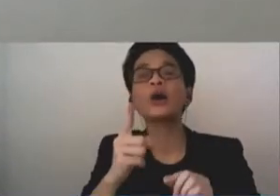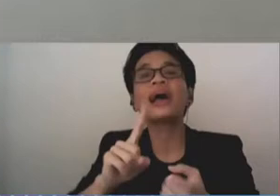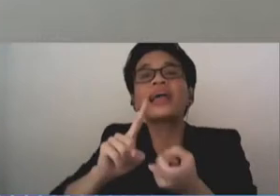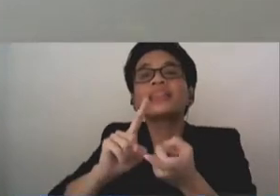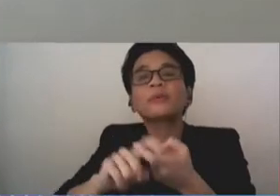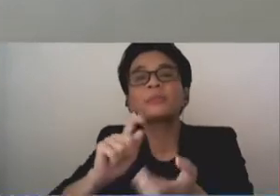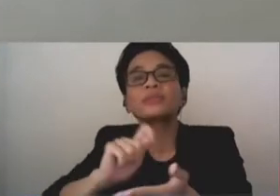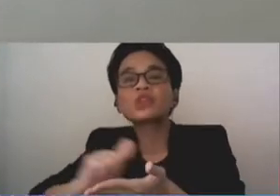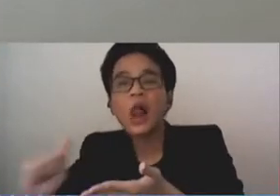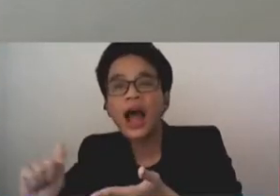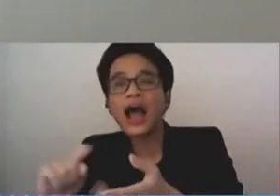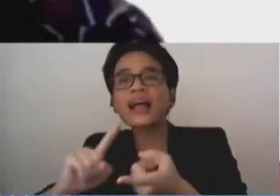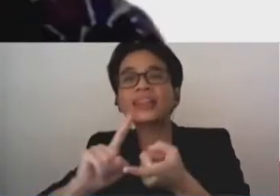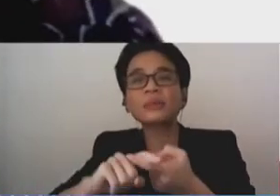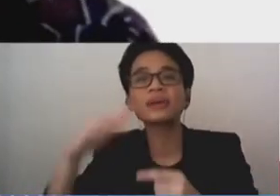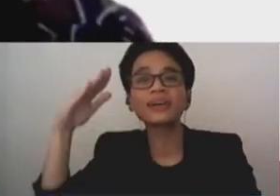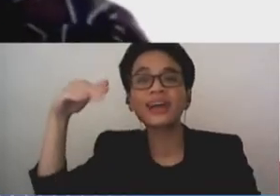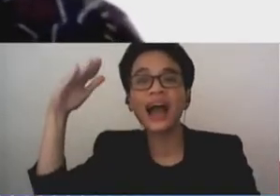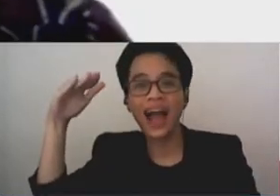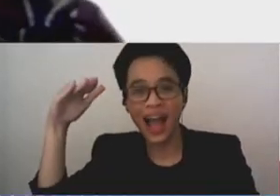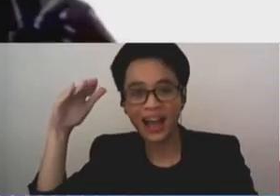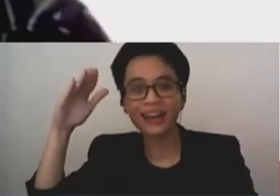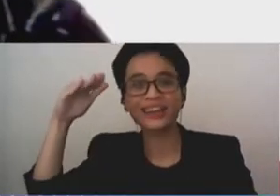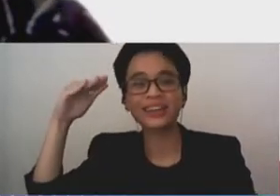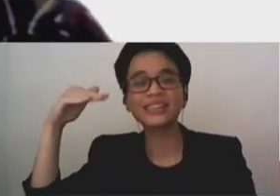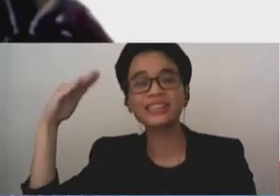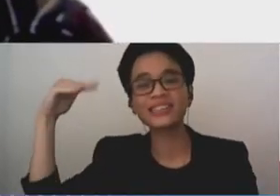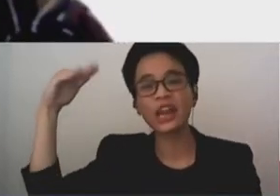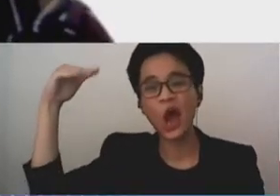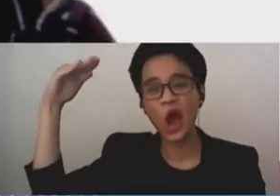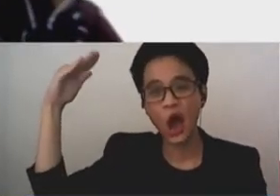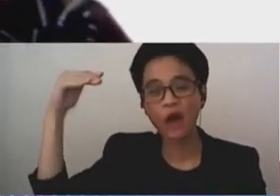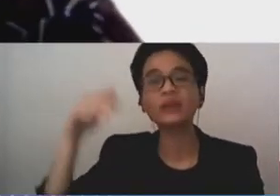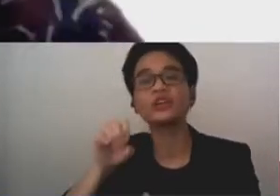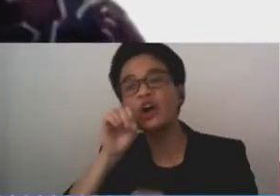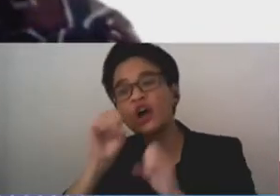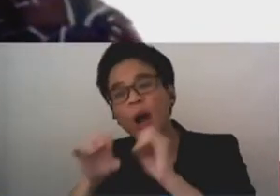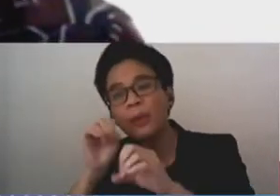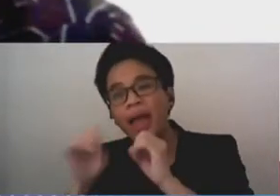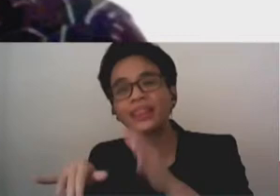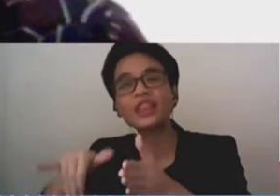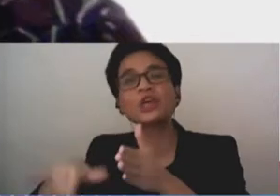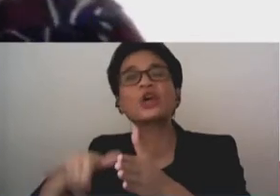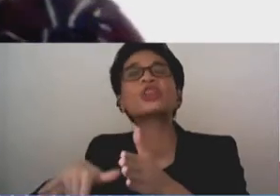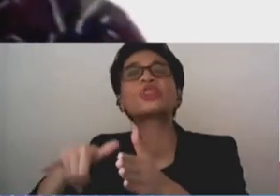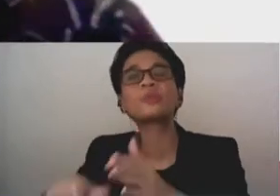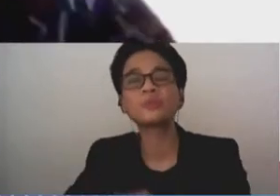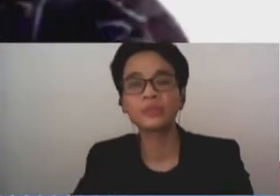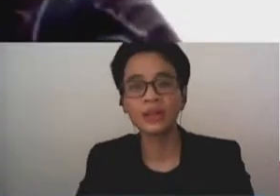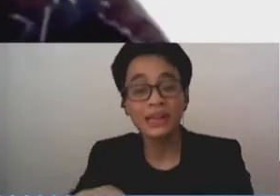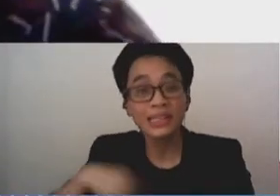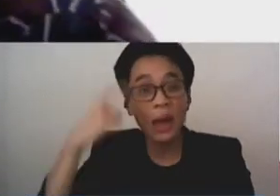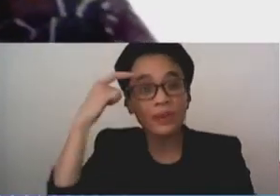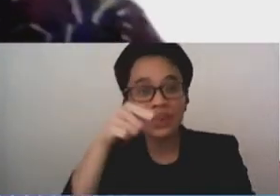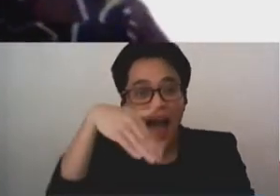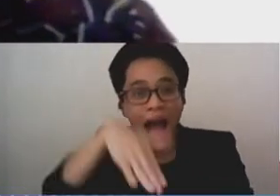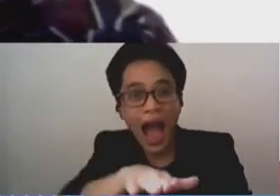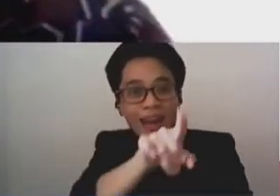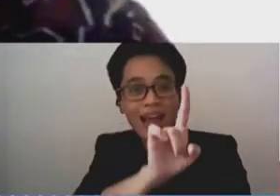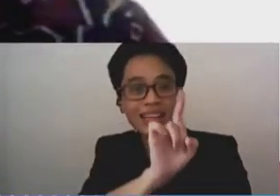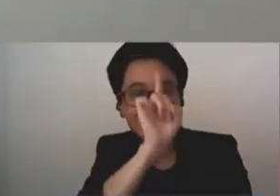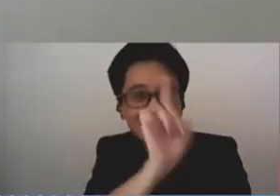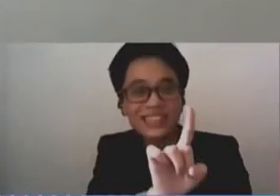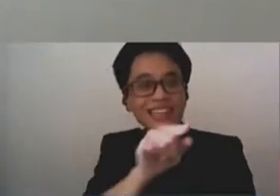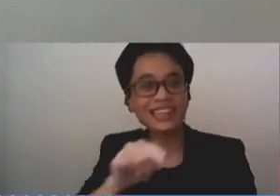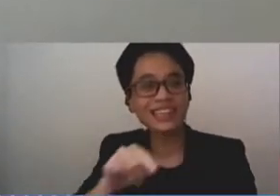tak kira itu kelasnya dia. Oh, I see. Oke. Saya kira tadi Adnan juga nonton di sebelumnya gitu